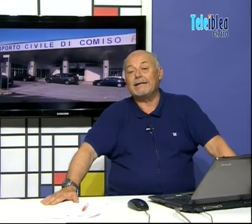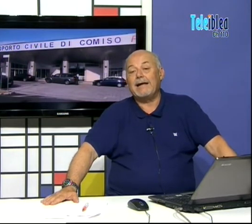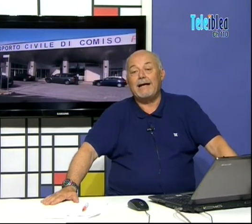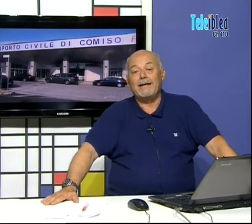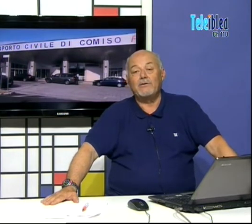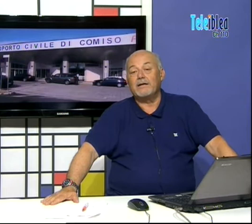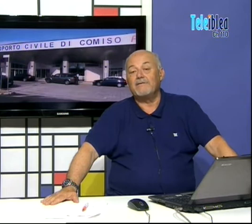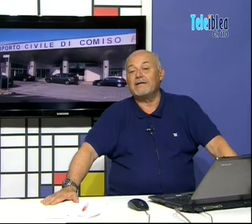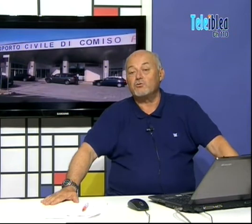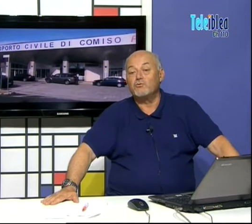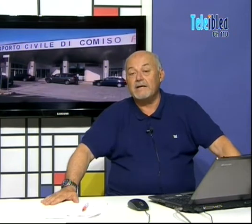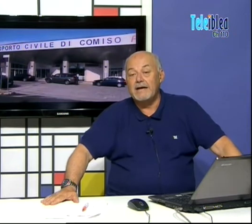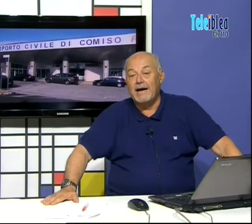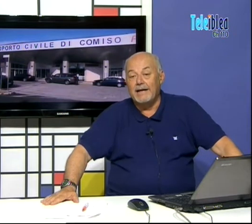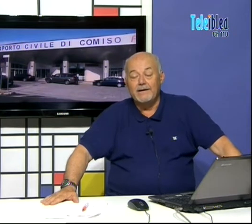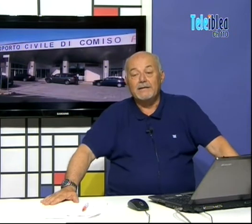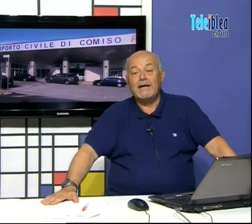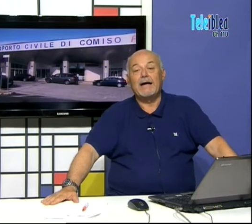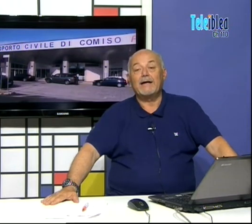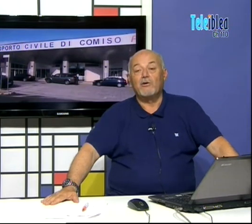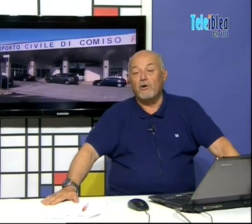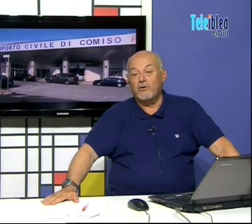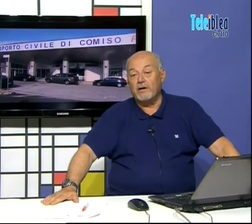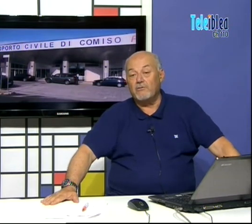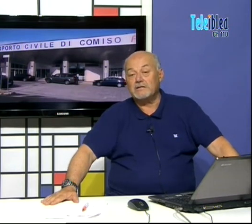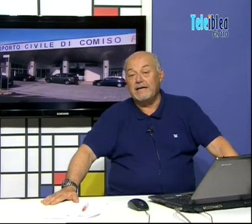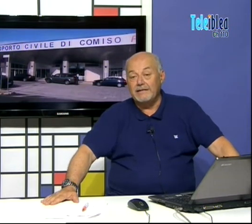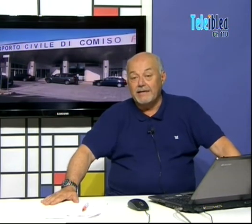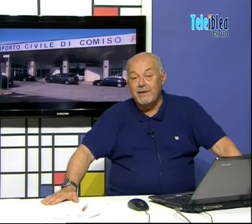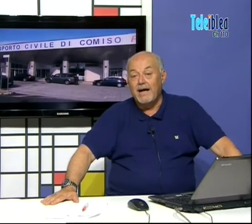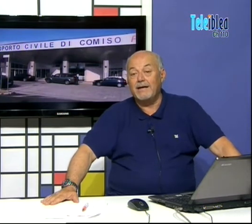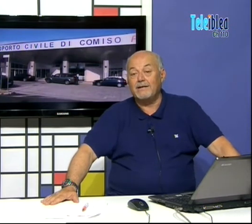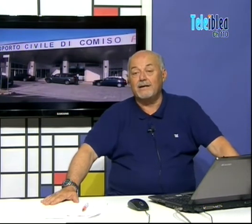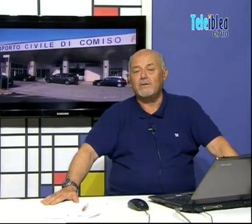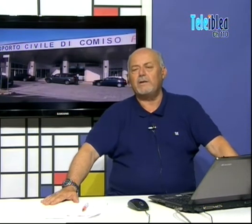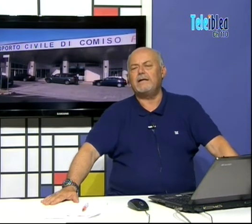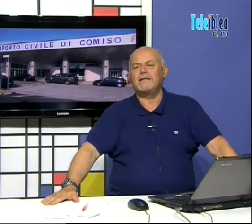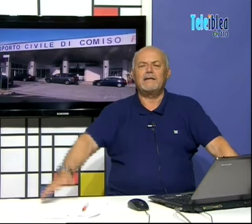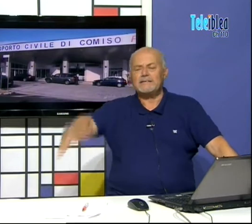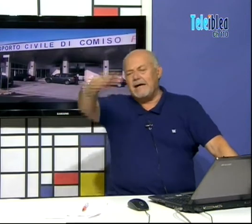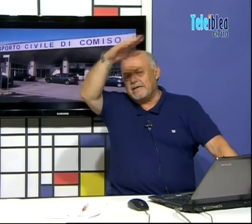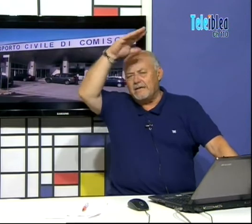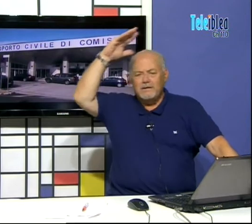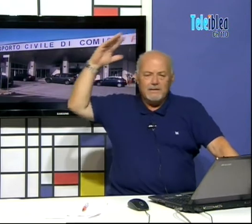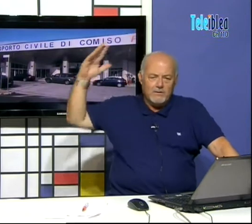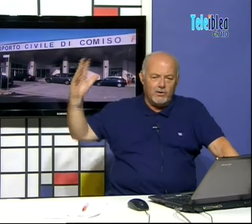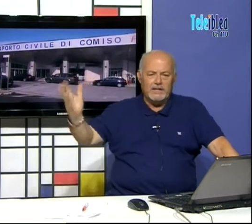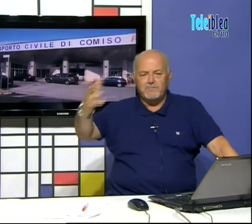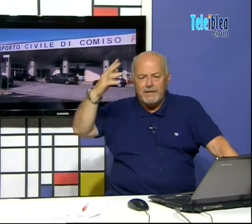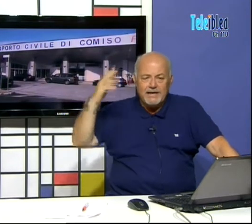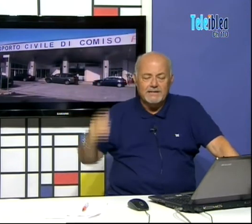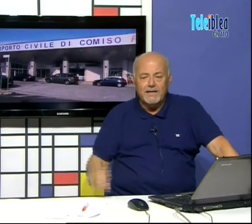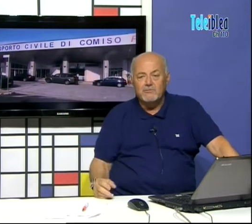da Catania non arriva nessun segnale e anche coloro che erano stati chiamati alla guida della SAC